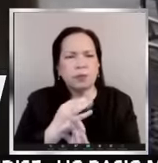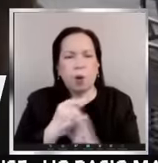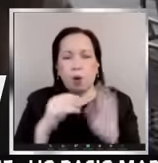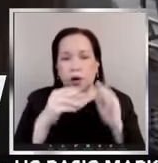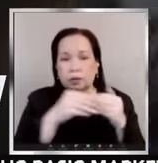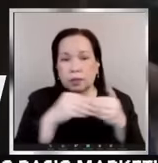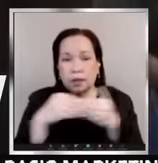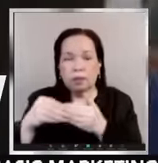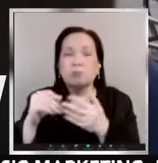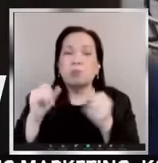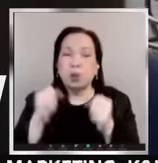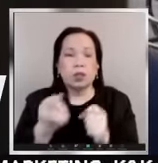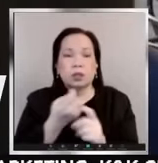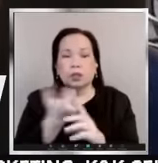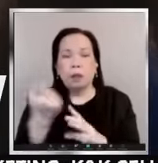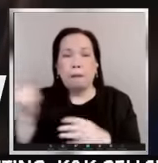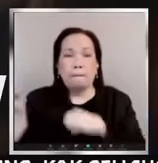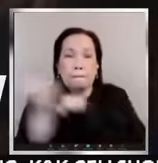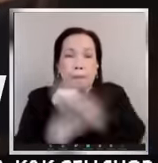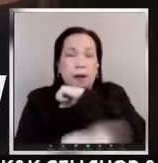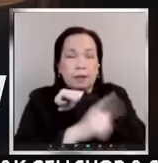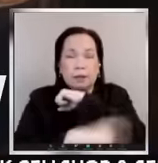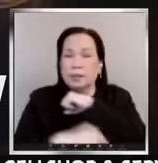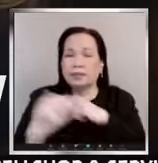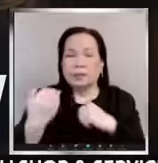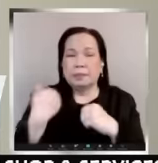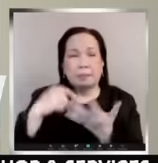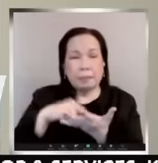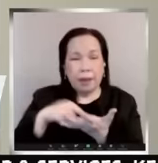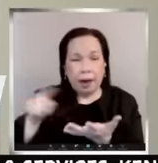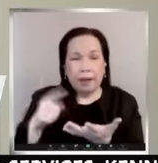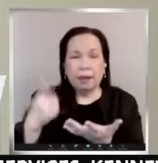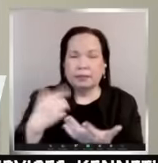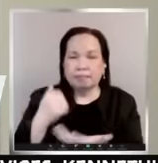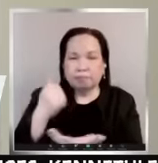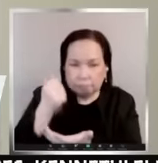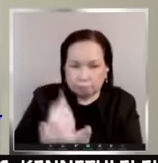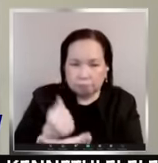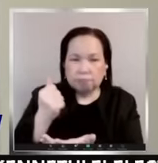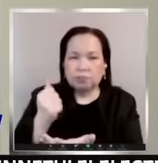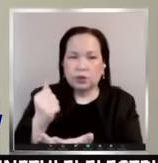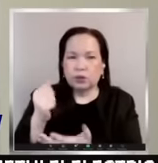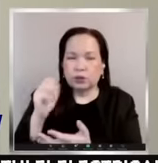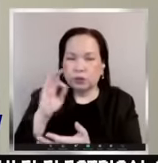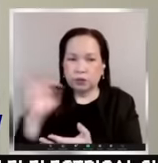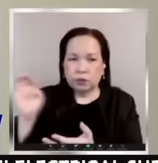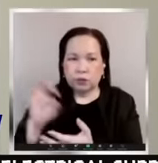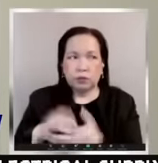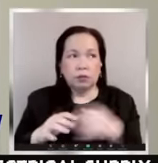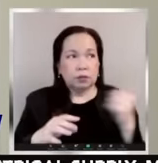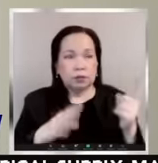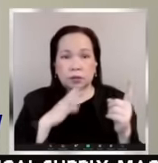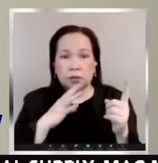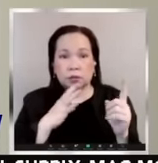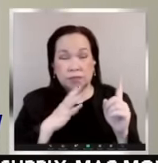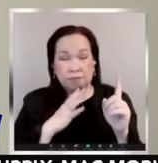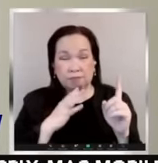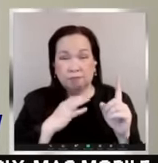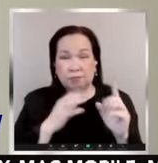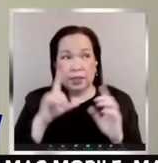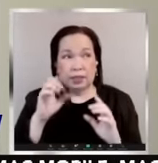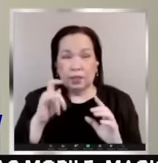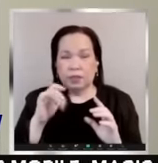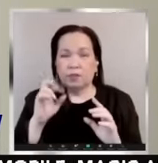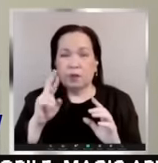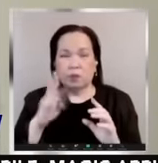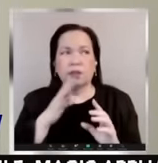at operator na hindi nakapagbayad ng confirmation fee. Ang middle ground po dyan, just submit your petition for